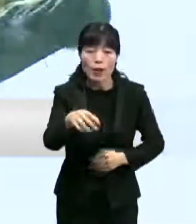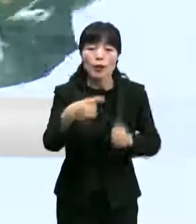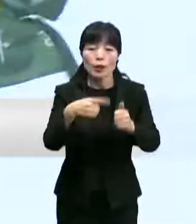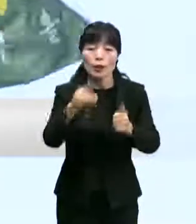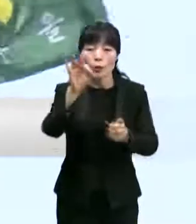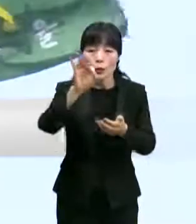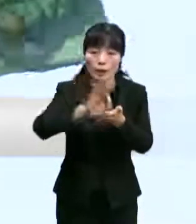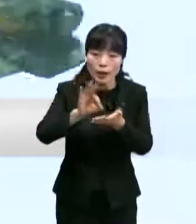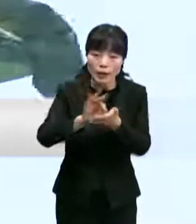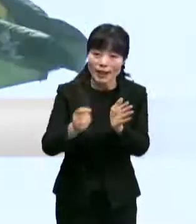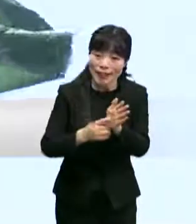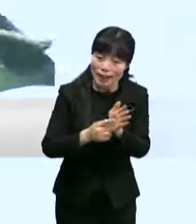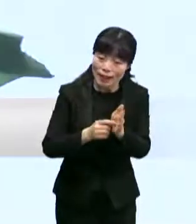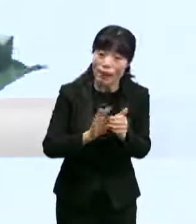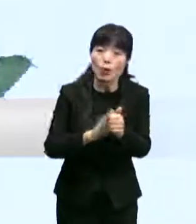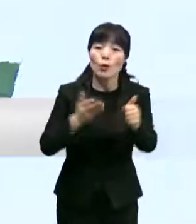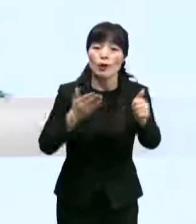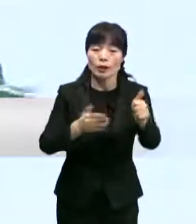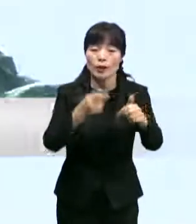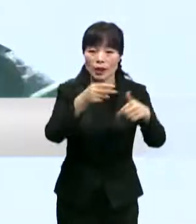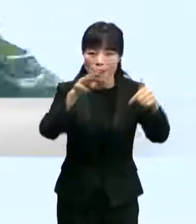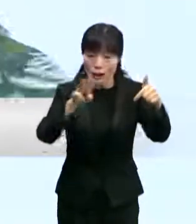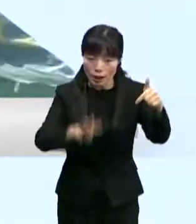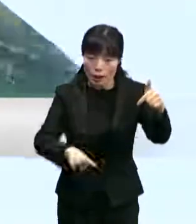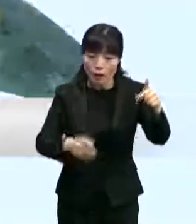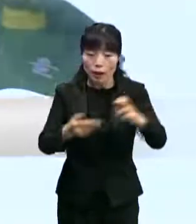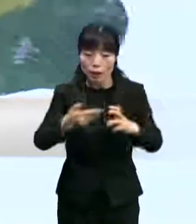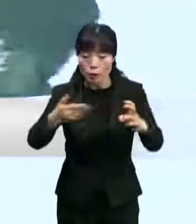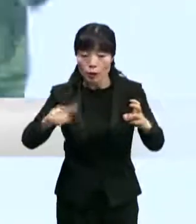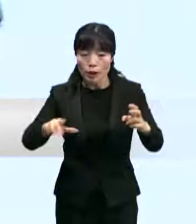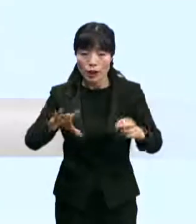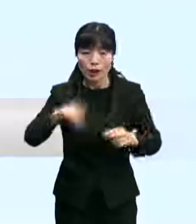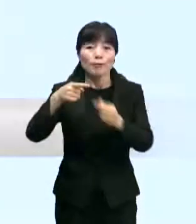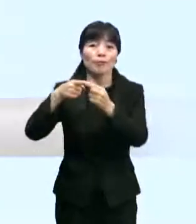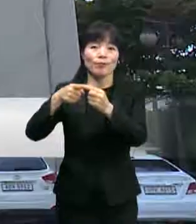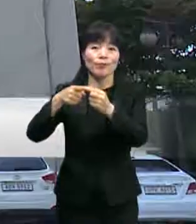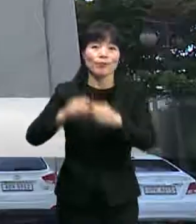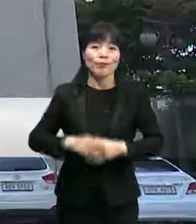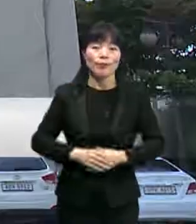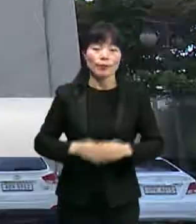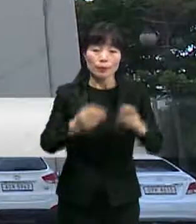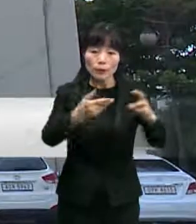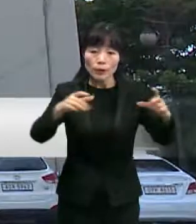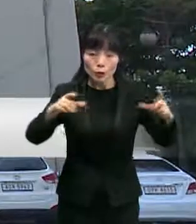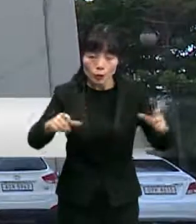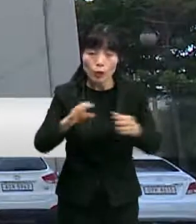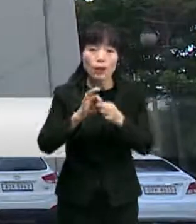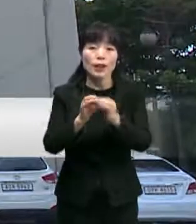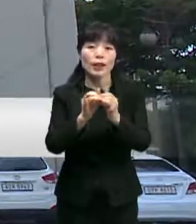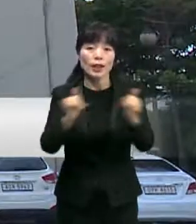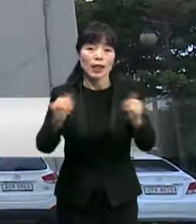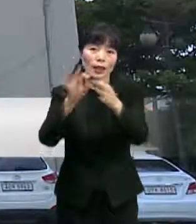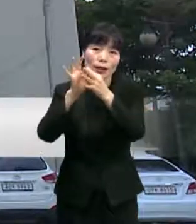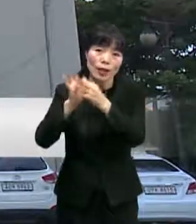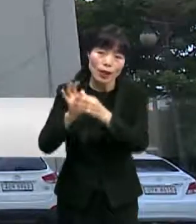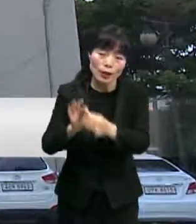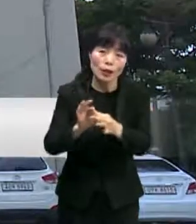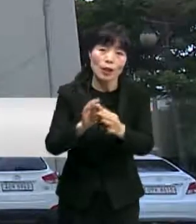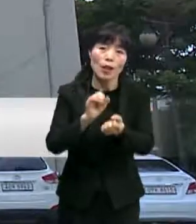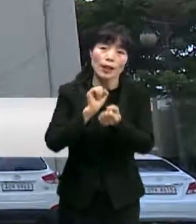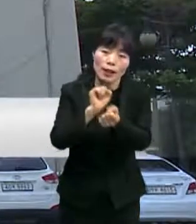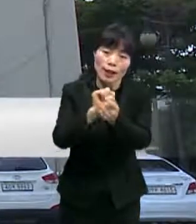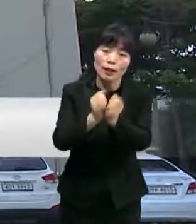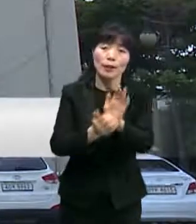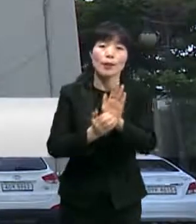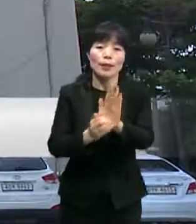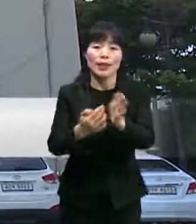교육경비 긴급지원을 진행한 경우는 인천에서 미추홀구가 처음입니다. 미추홀구 관계자는 지속적으로 감염 예방을